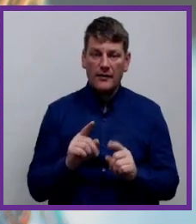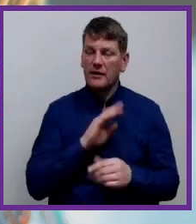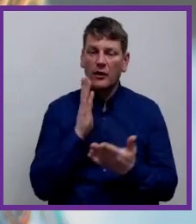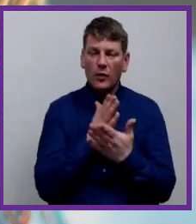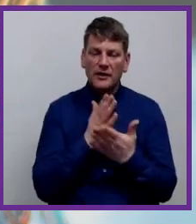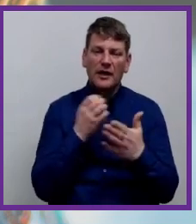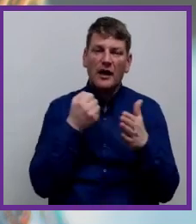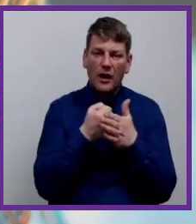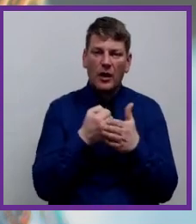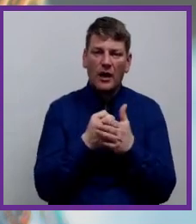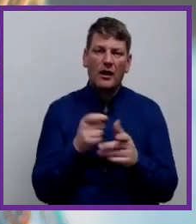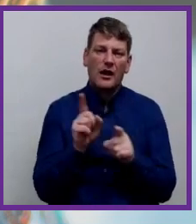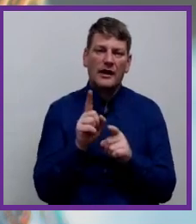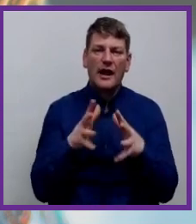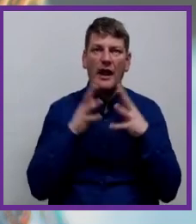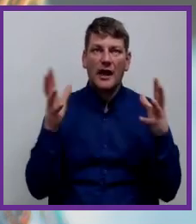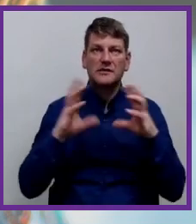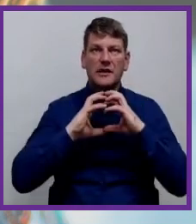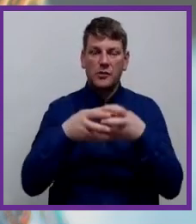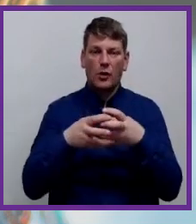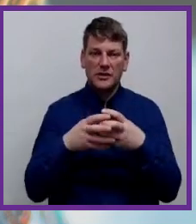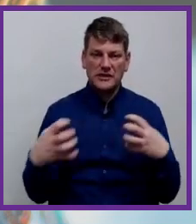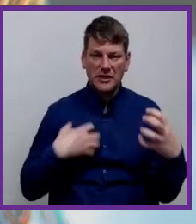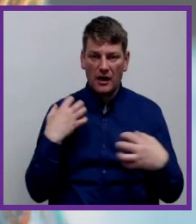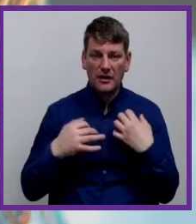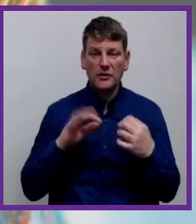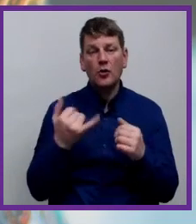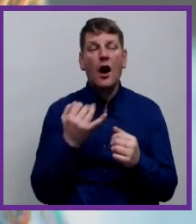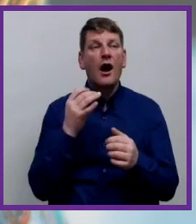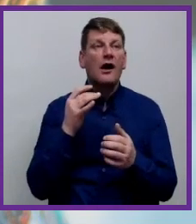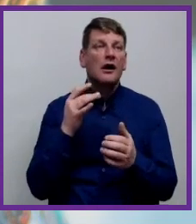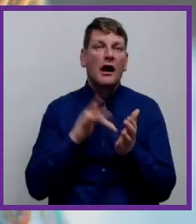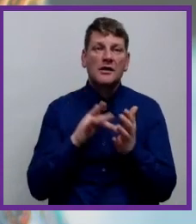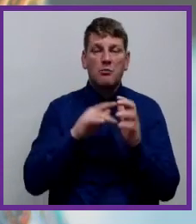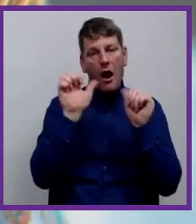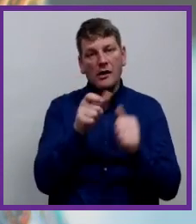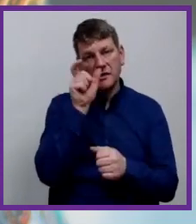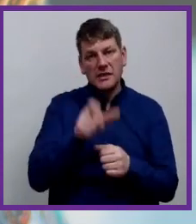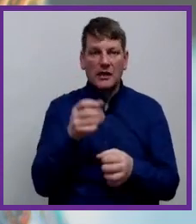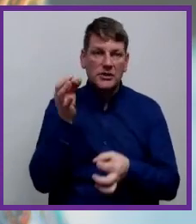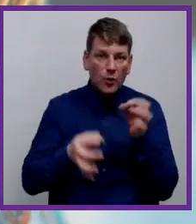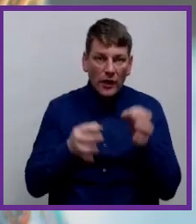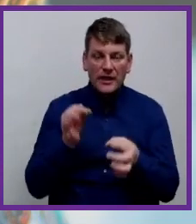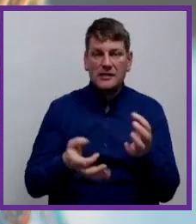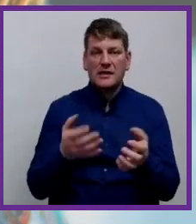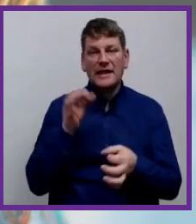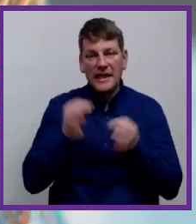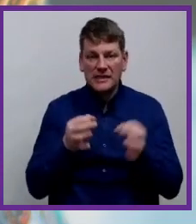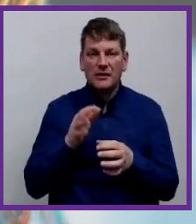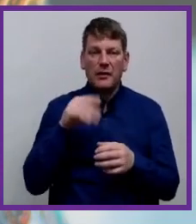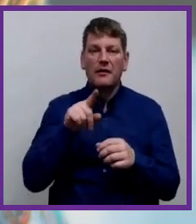nenotiek galā liels starptautisks skandāls, tāpēc, ka tiek kāds mākslinieks notiesāts vai tiek tiesāts par viņa